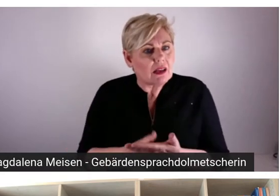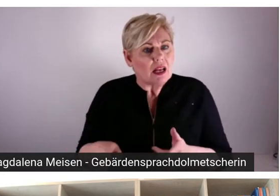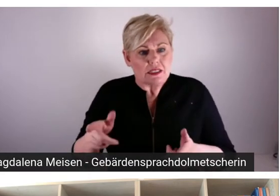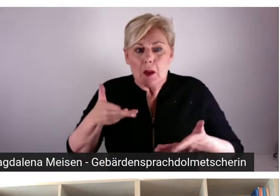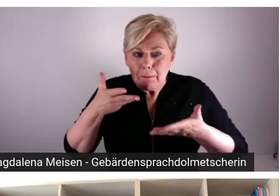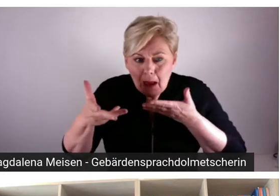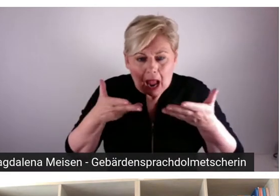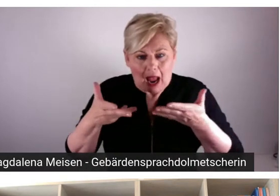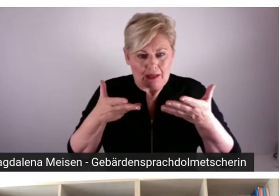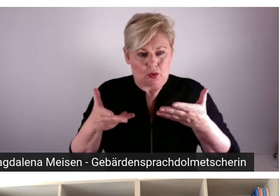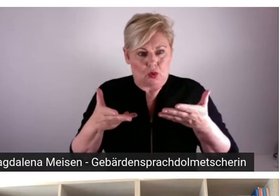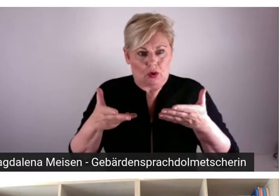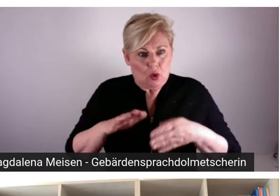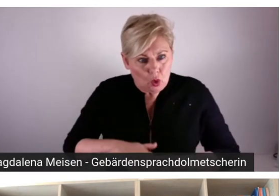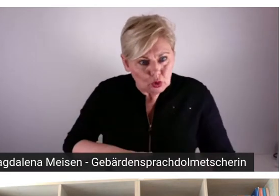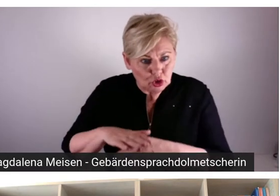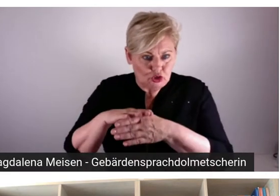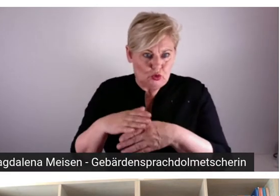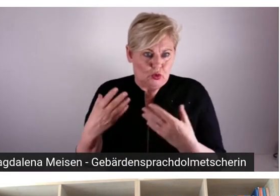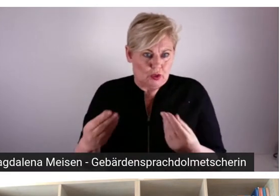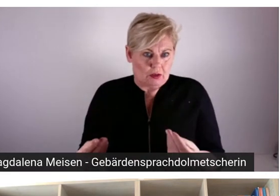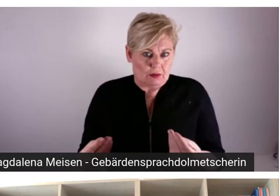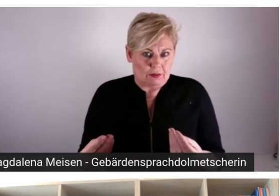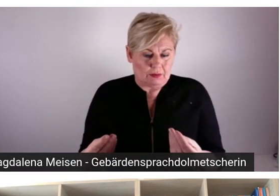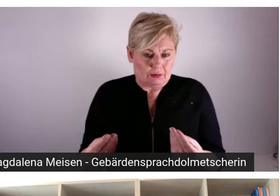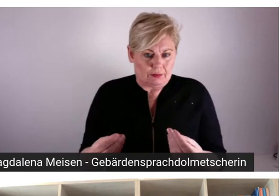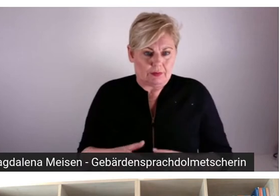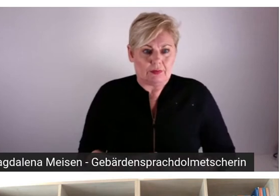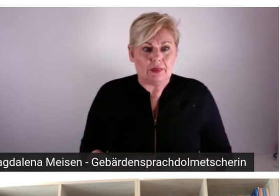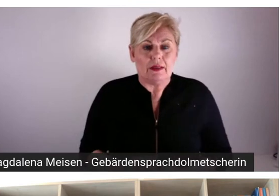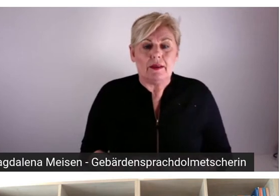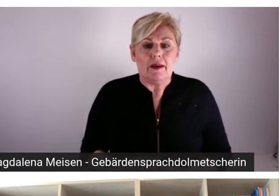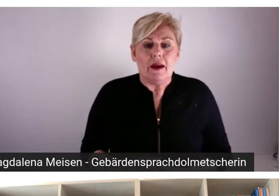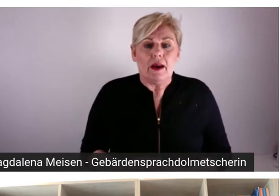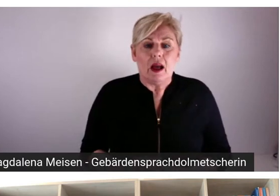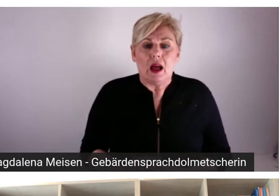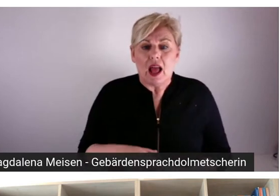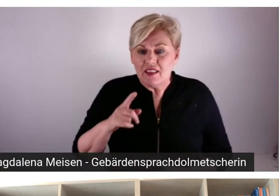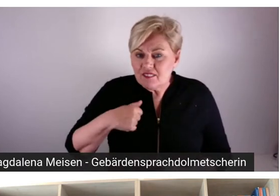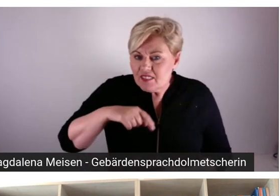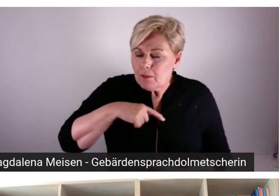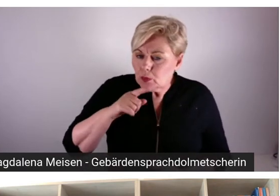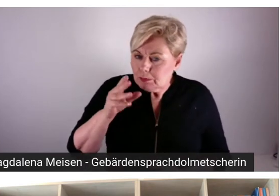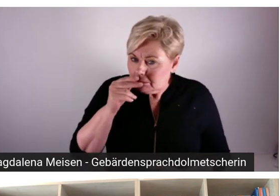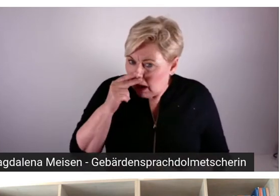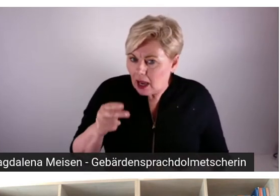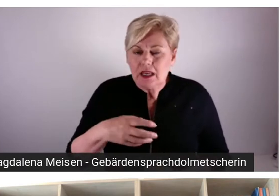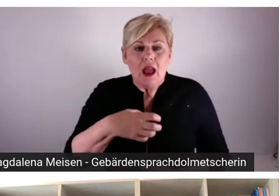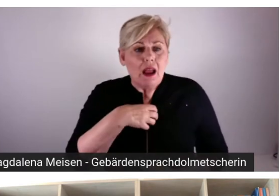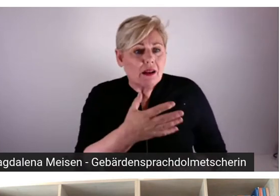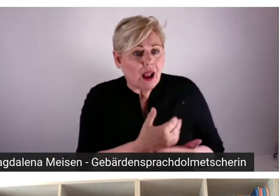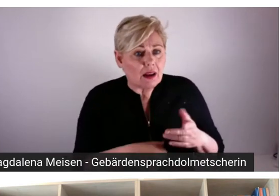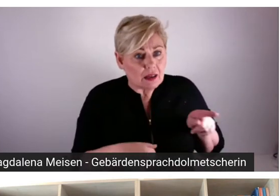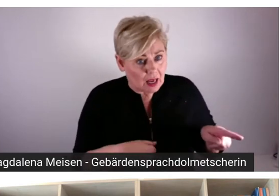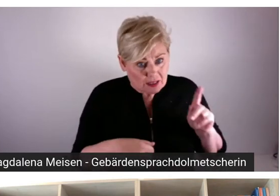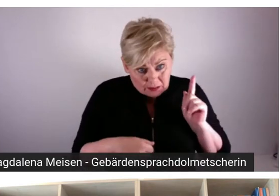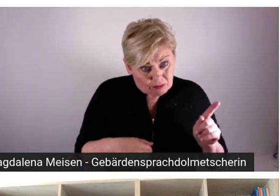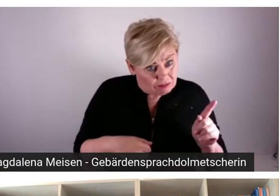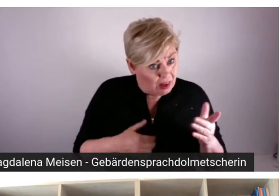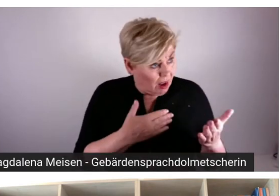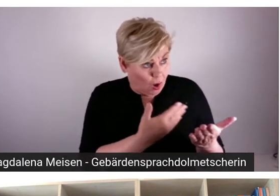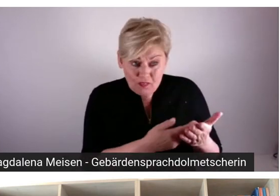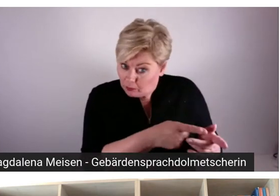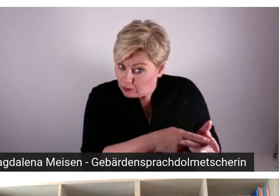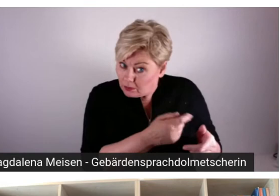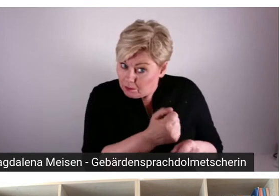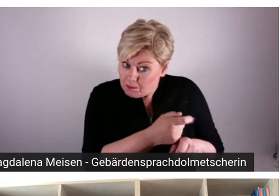zu werden bei einer gesunden Lebensführung. Da werden wir darauf achten müssen, dass die Krankenkassen diesem Auftrag auch nachkommen. Im Bereich der Prävention